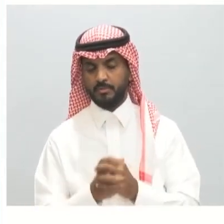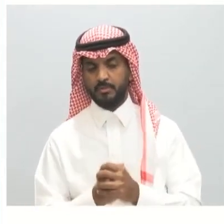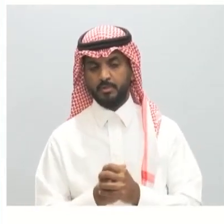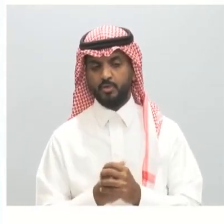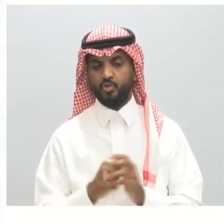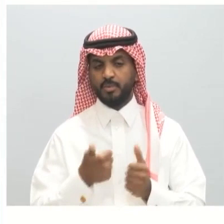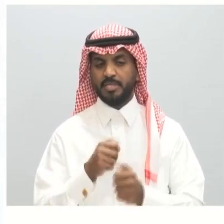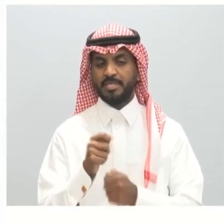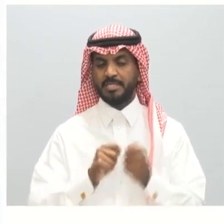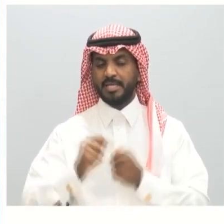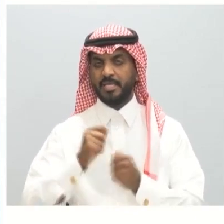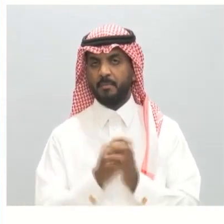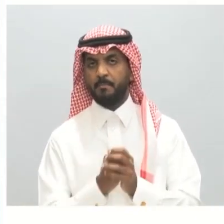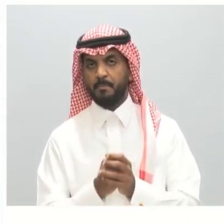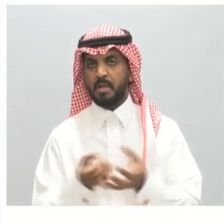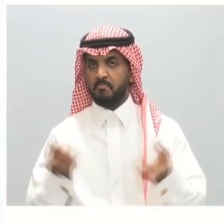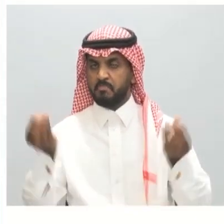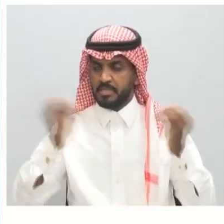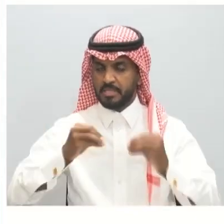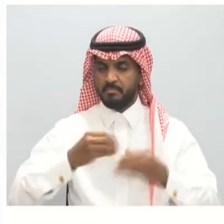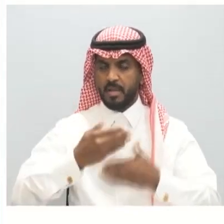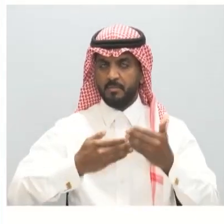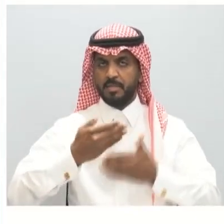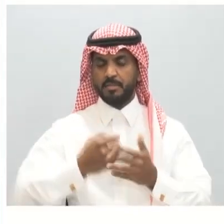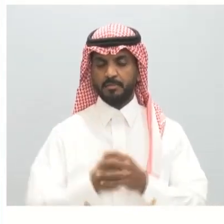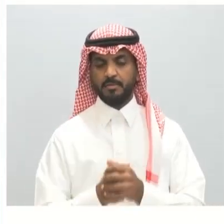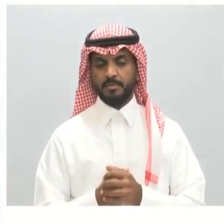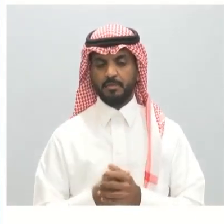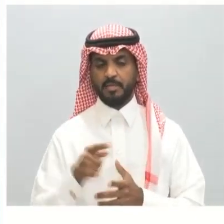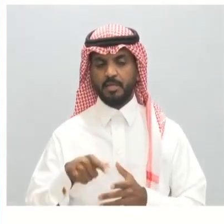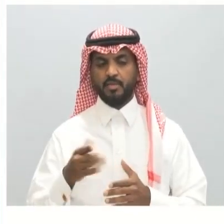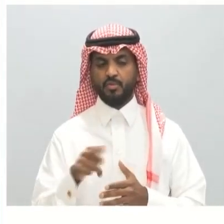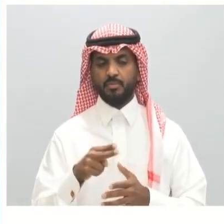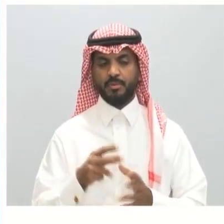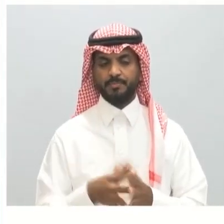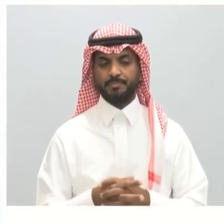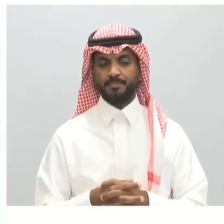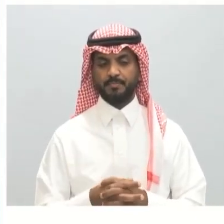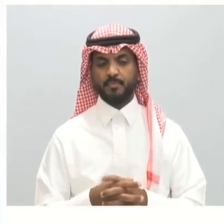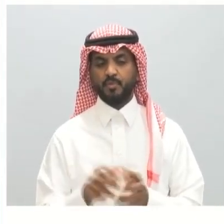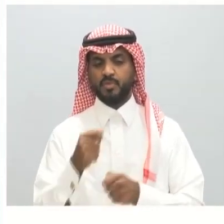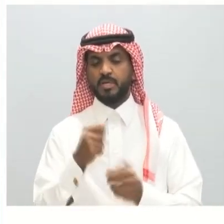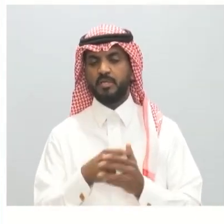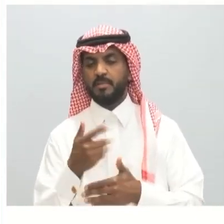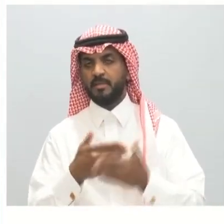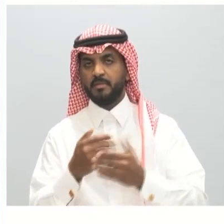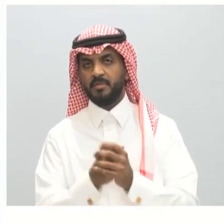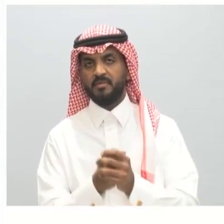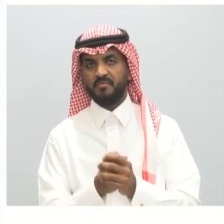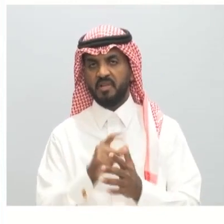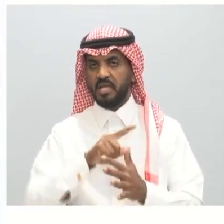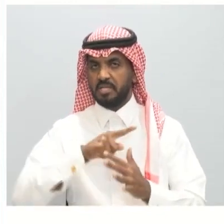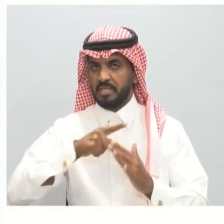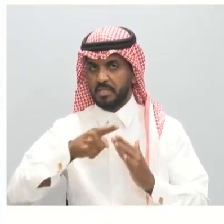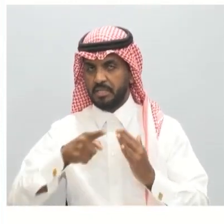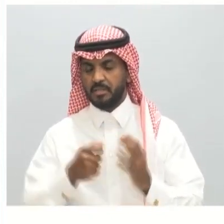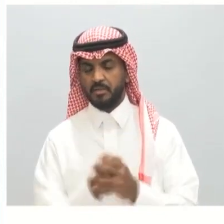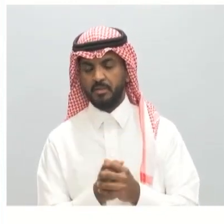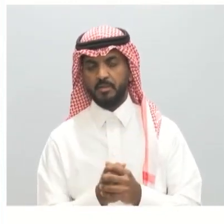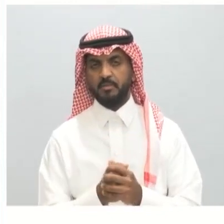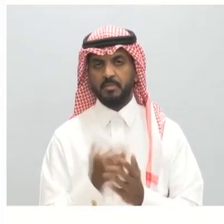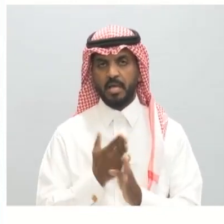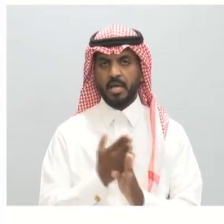يمكنك استخدام المزيد من لبنات اذا ثم وهكذا تستخدم هذه اللبنه في العديد من